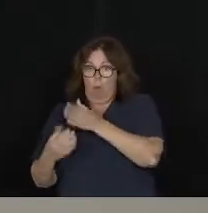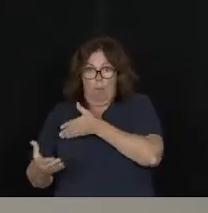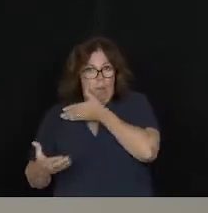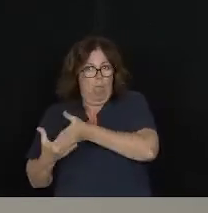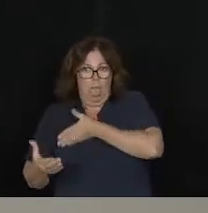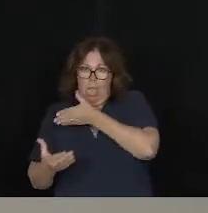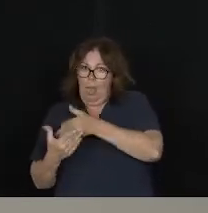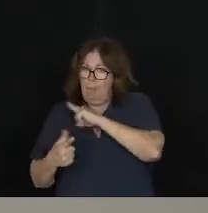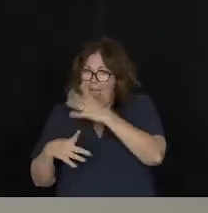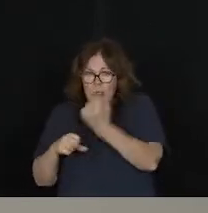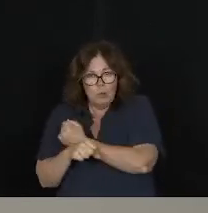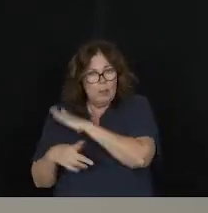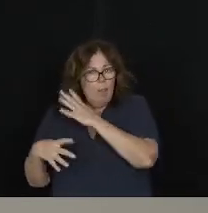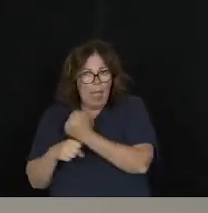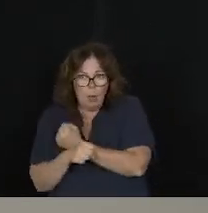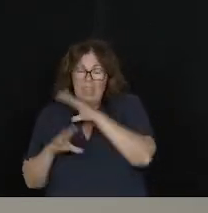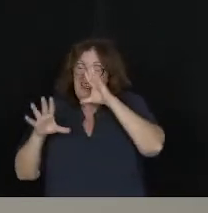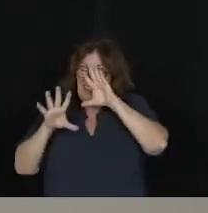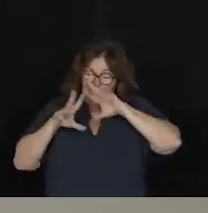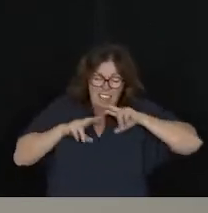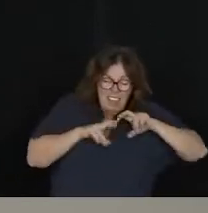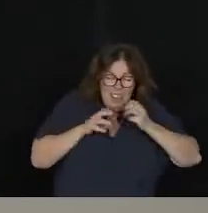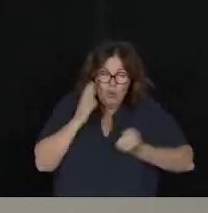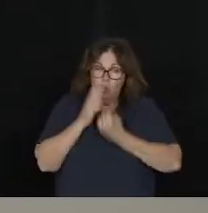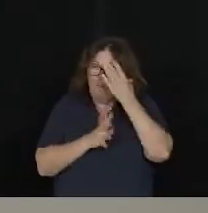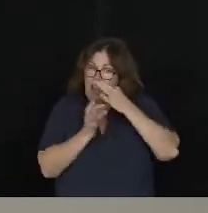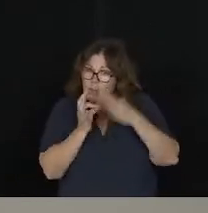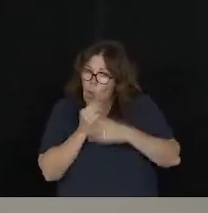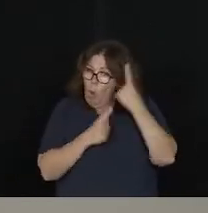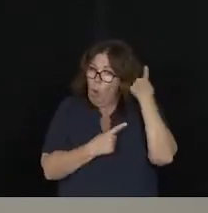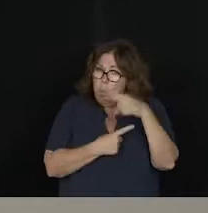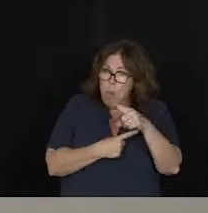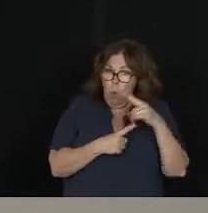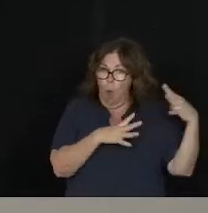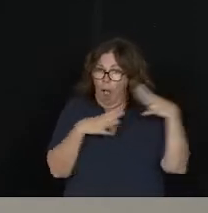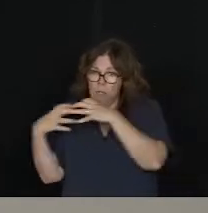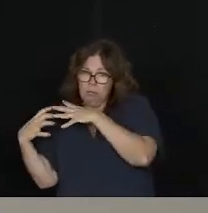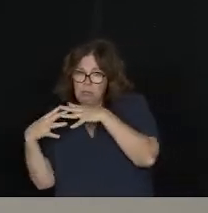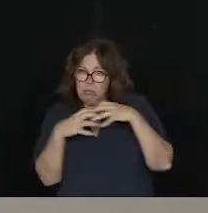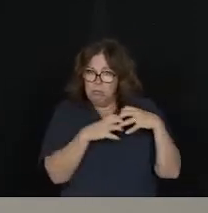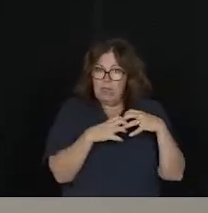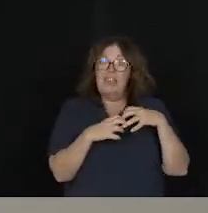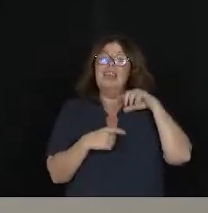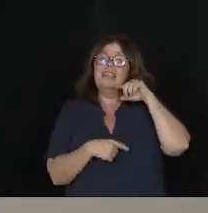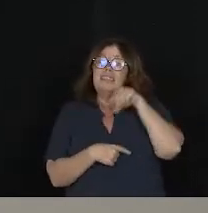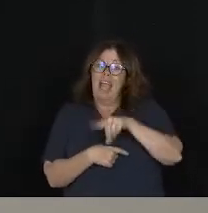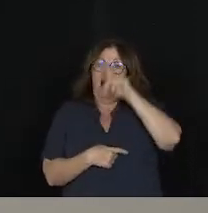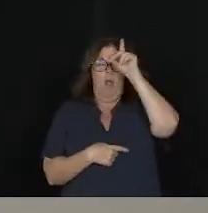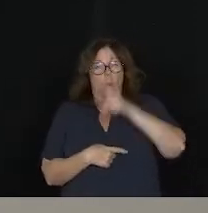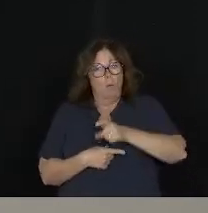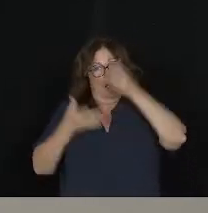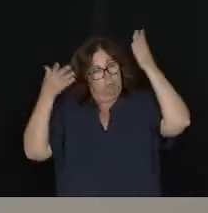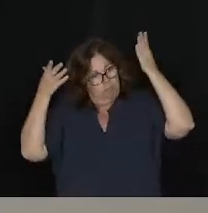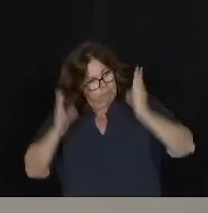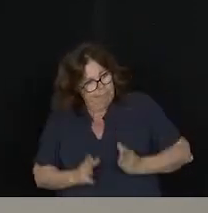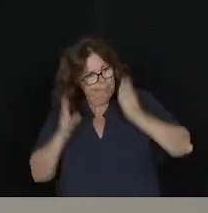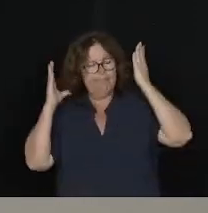entre 1914 et 1918. Et tout cela va s'actualiser à partir du 1er septembre